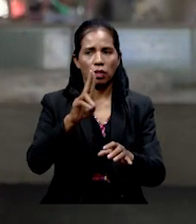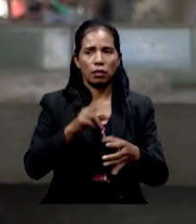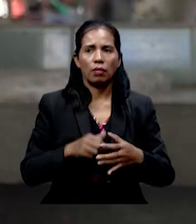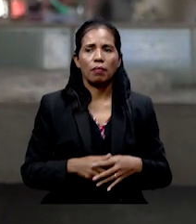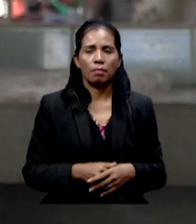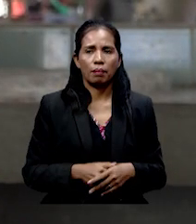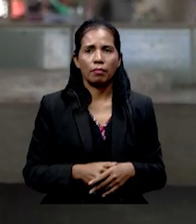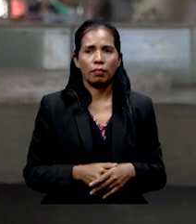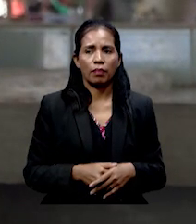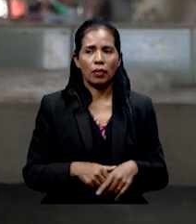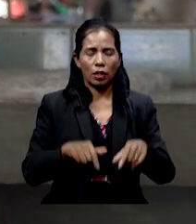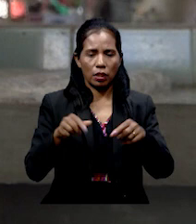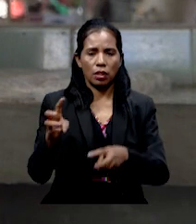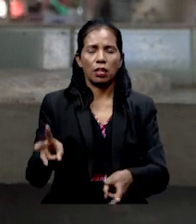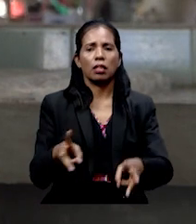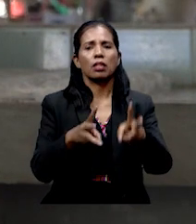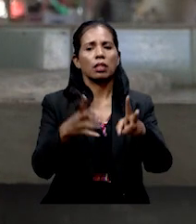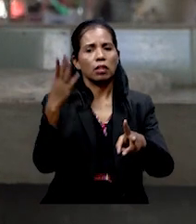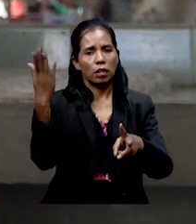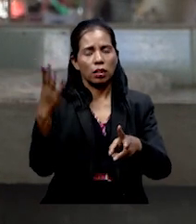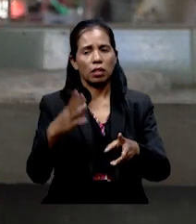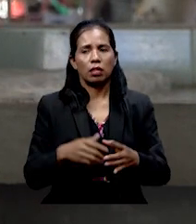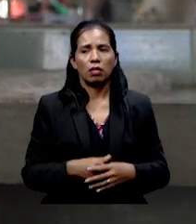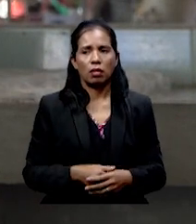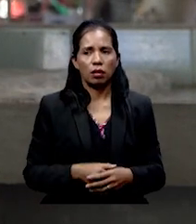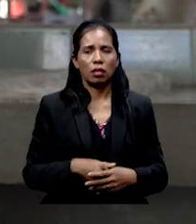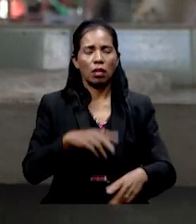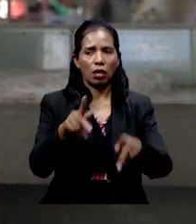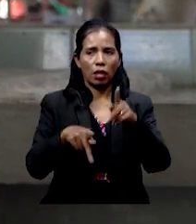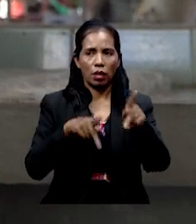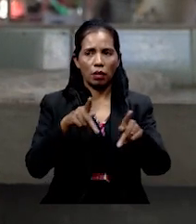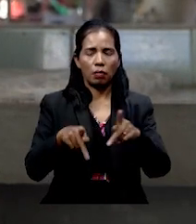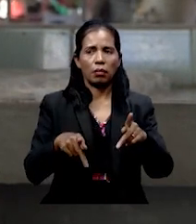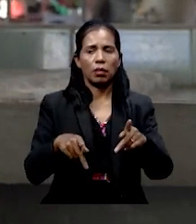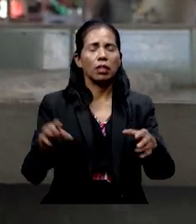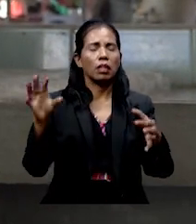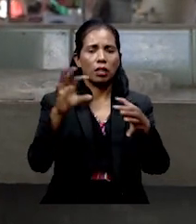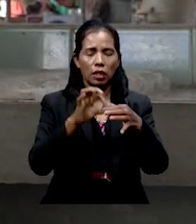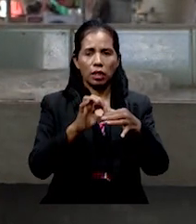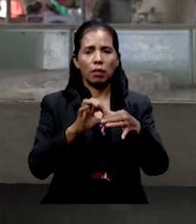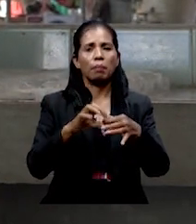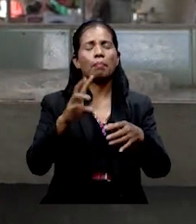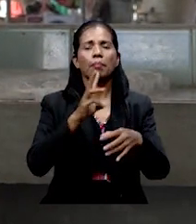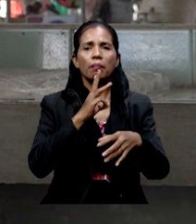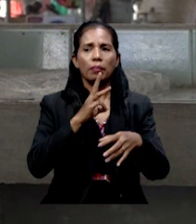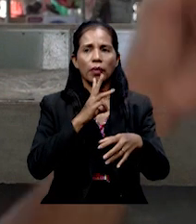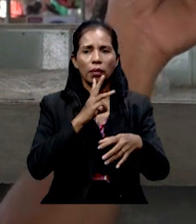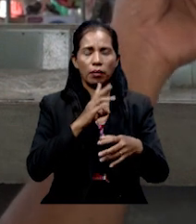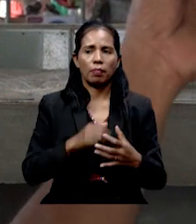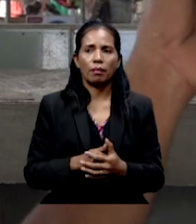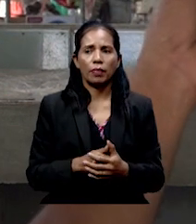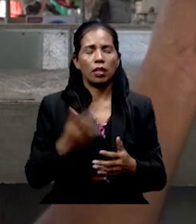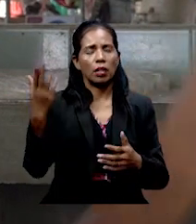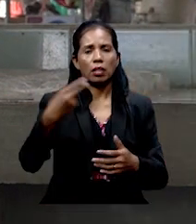prefiro ba iranene istra irane banene e mama kan sa liga tam be ma sirse be tamane ba